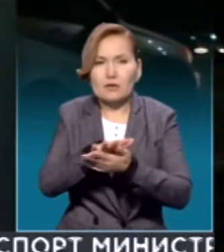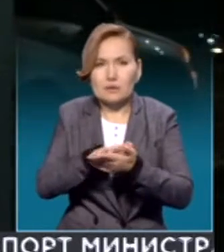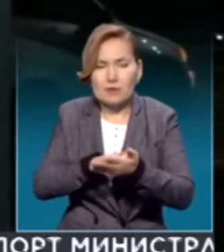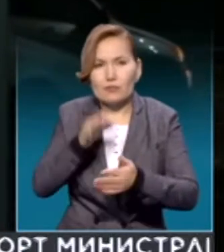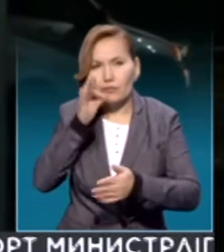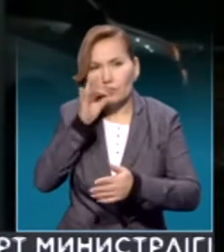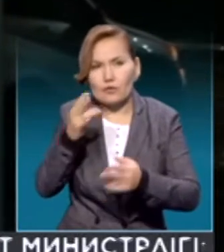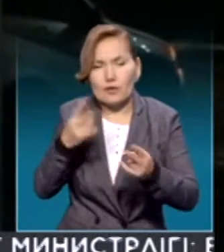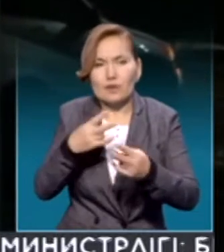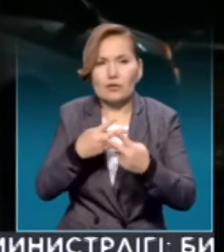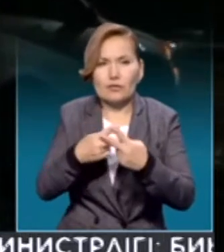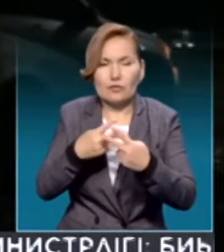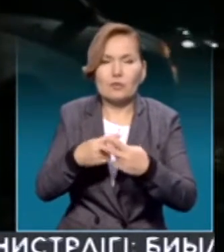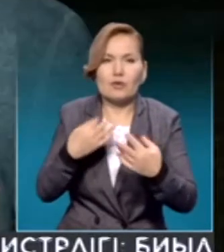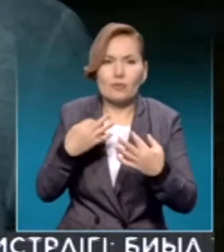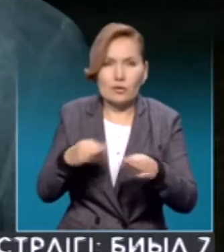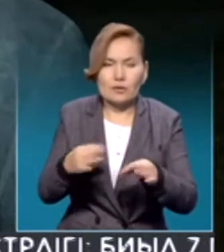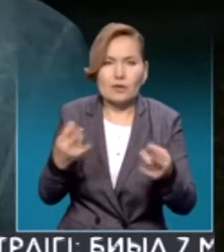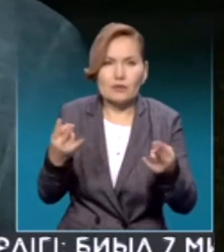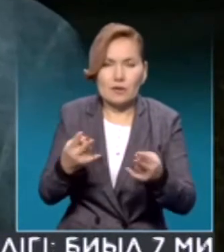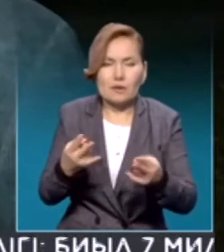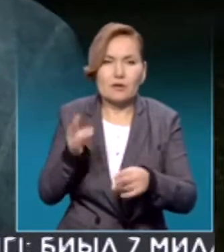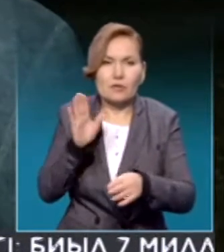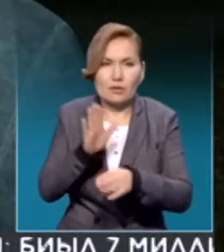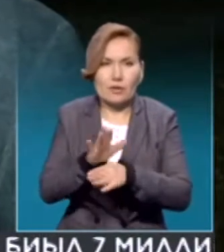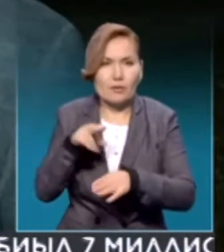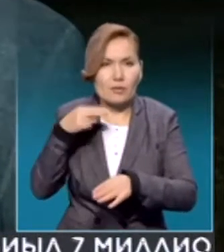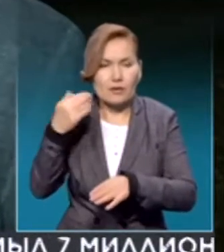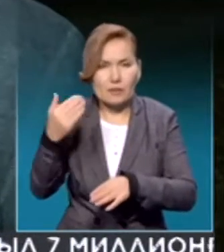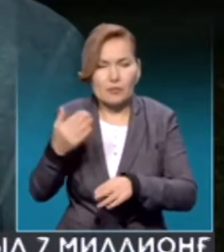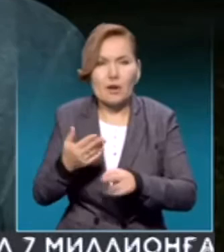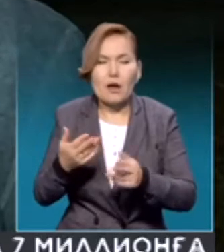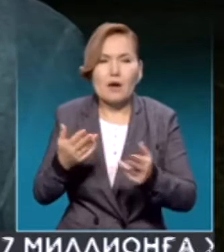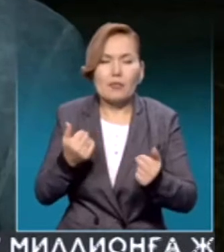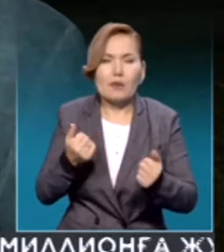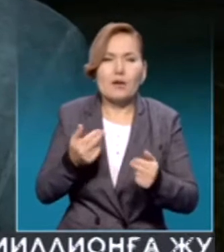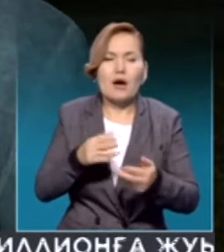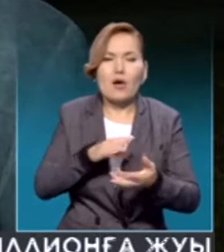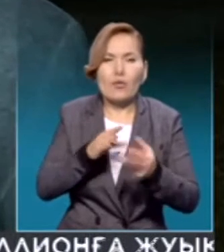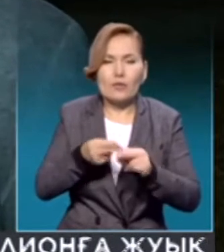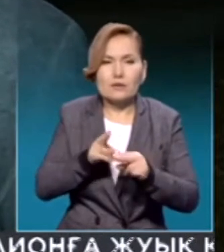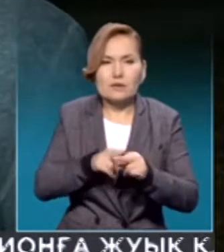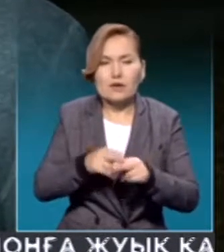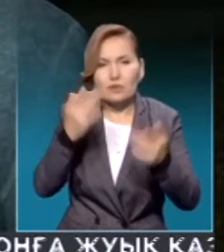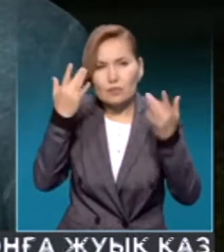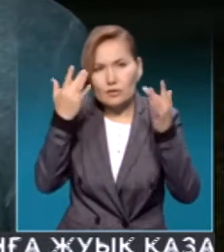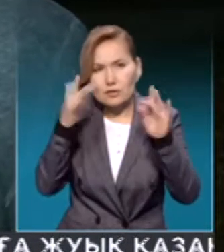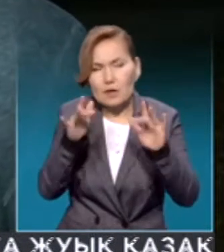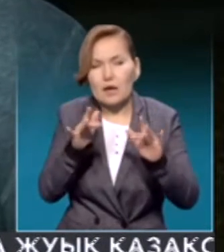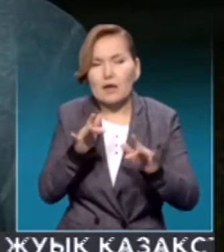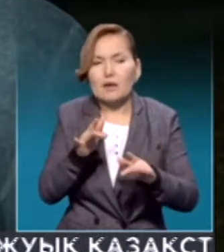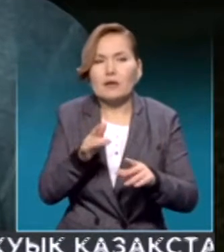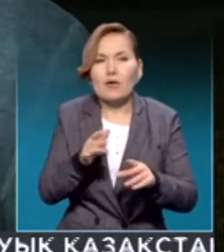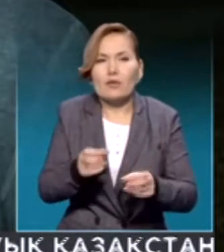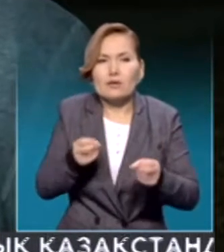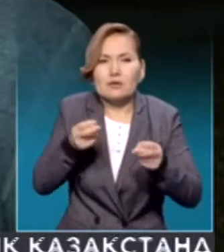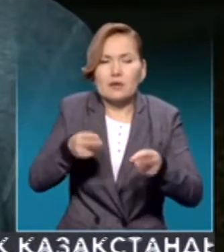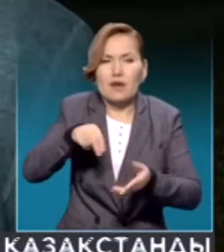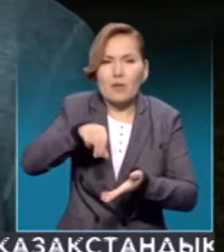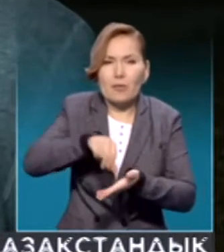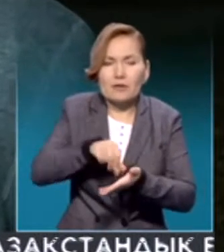жаңағыдай босатыңыздар деп айтты ғой, қараңыздар деп. Арандап кеткен адамдар болсын, яки болмаса бір белгісіз жайттарға